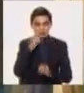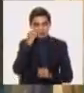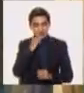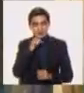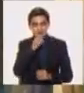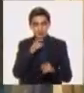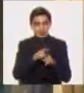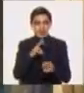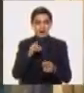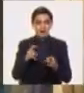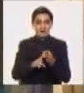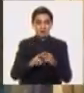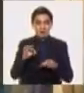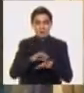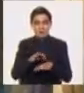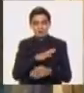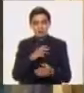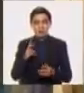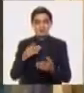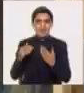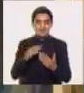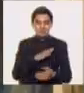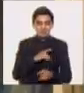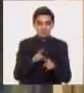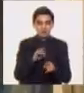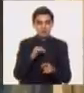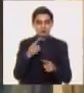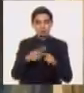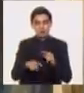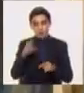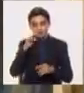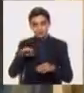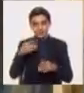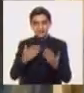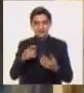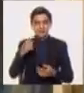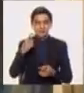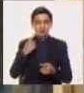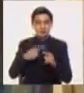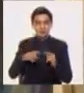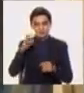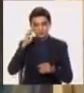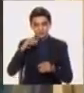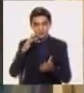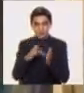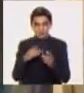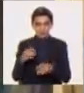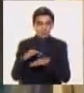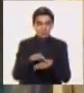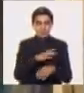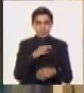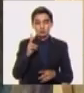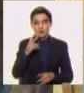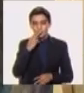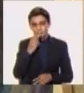қарттар, коронавируспен ауырғандармен байланыста болған азаматтар, басқа ел немесе өзге аймақтардан келген, тұмаумен ауырып жүрген